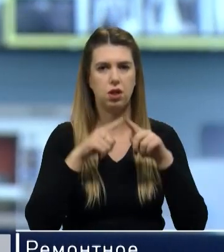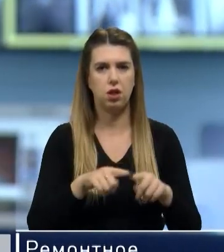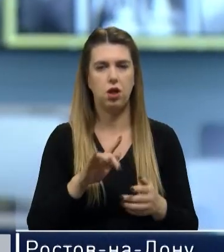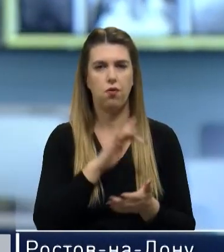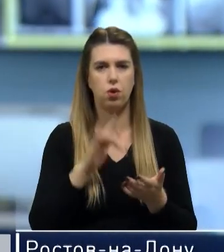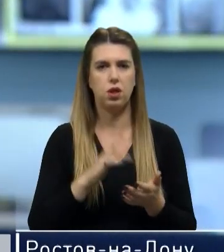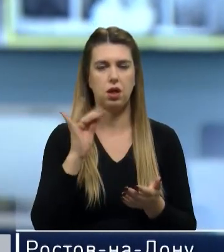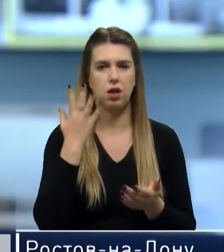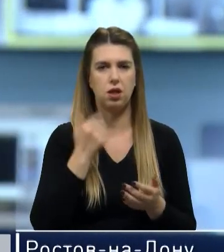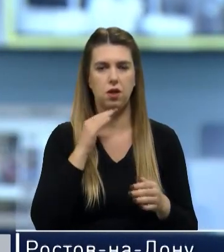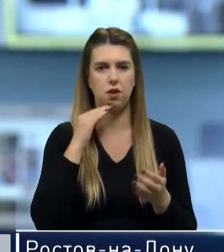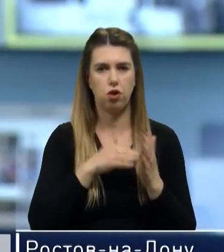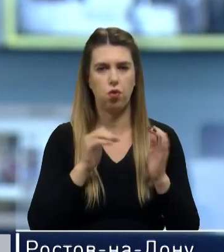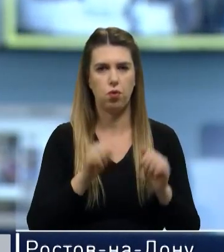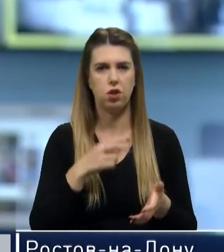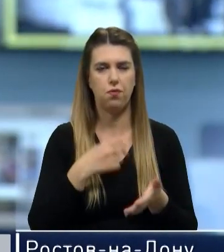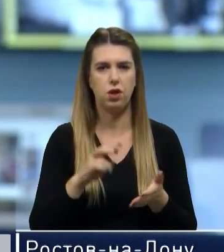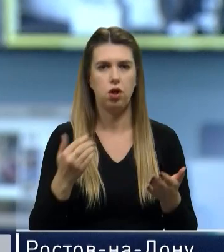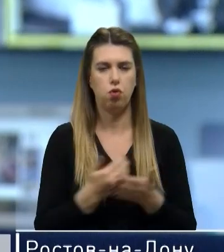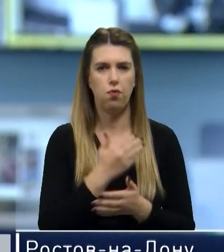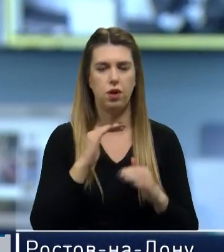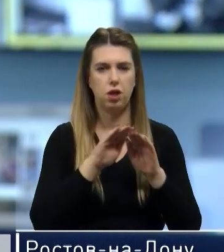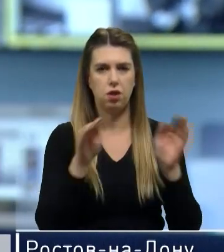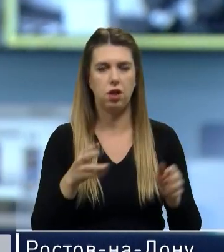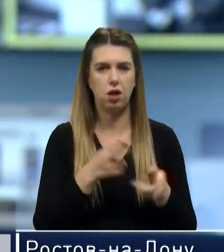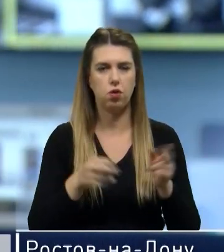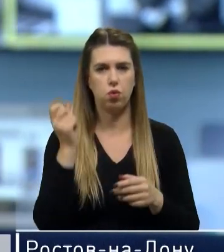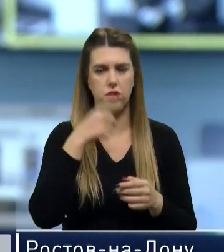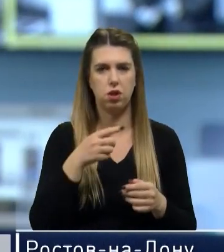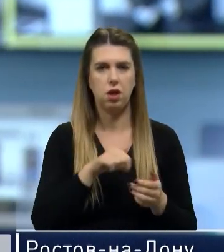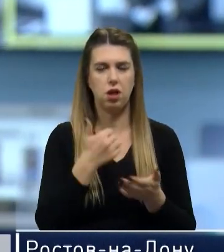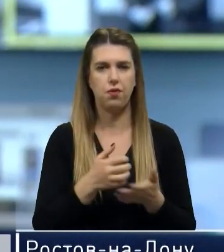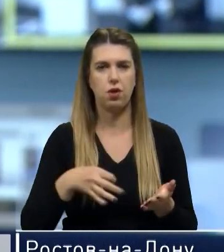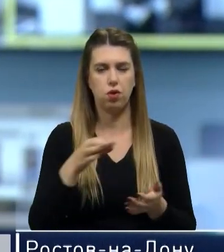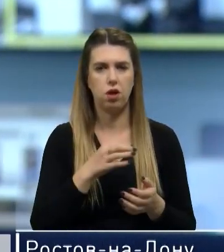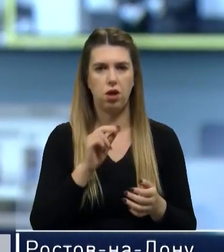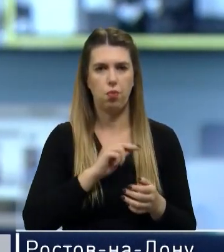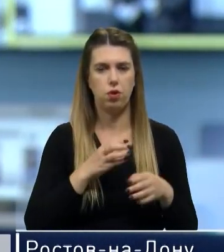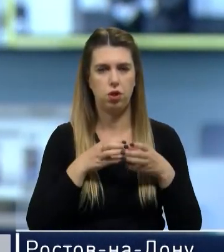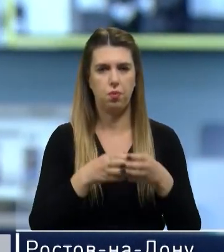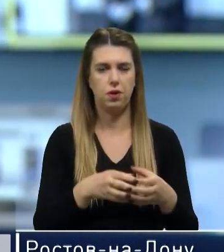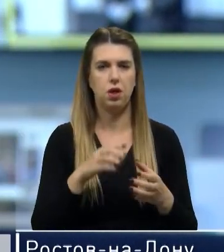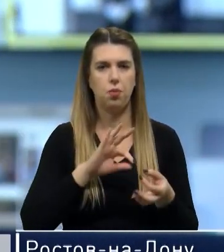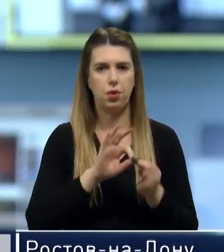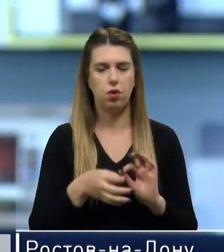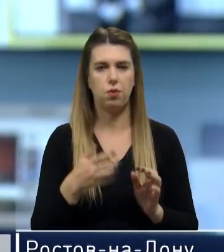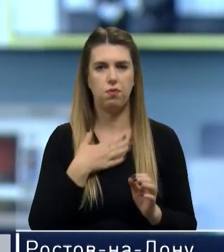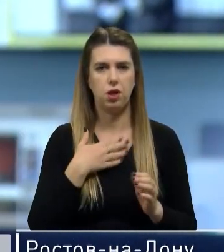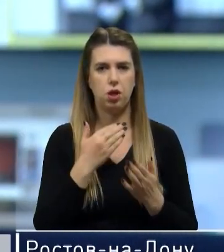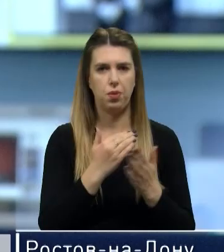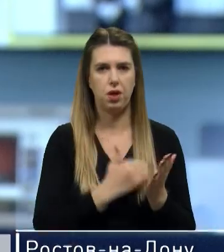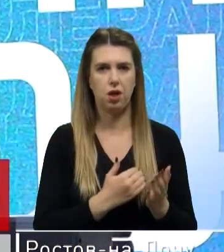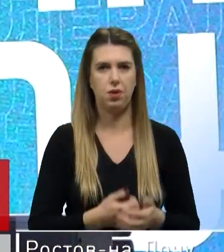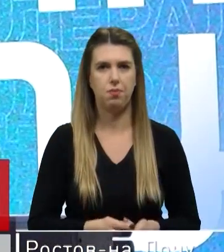в городе и когда таганрожцы смогут выйти на новый крытый каток, узнал глава региона в ходе рабочей поездки. Подробности в нашем